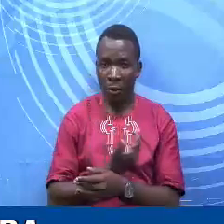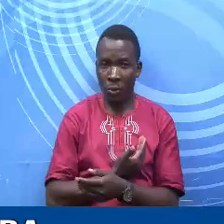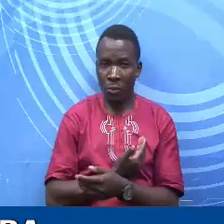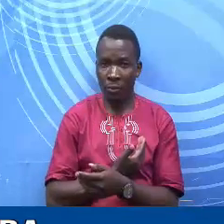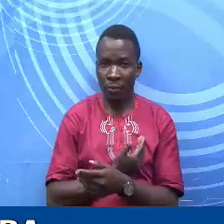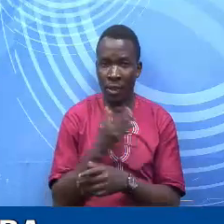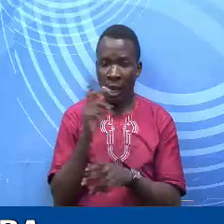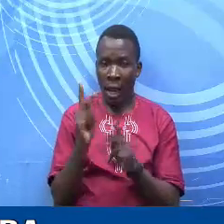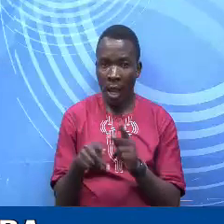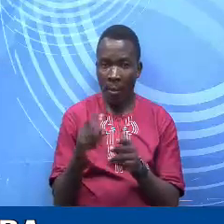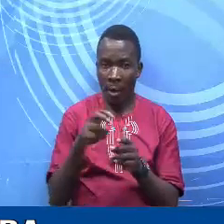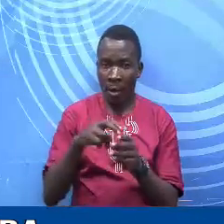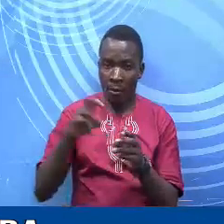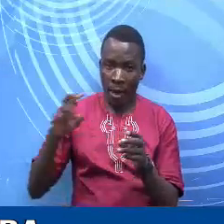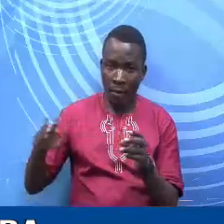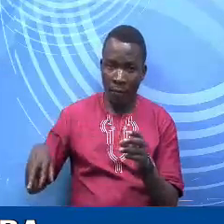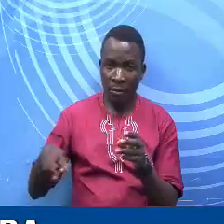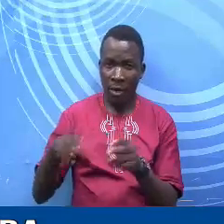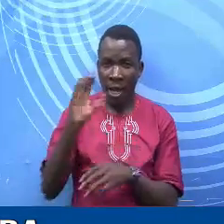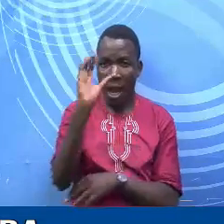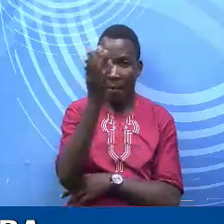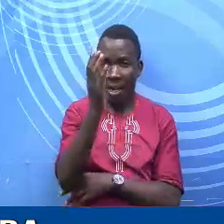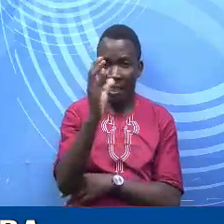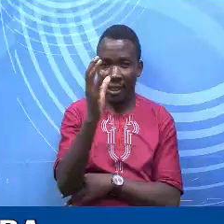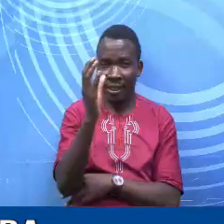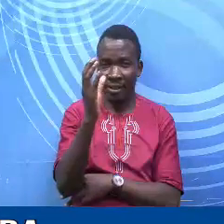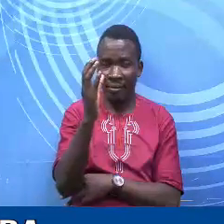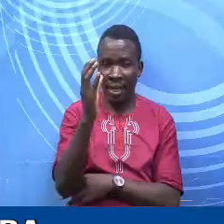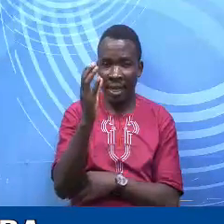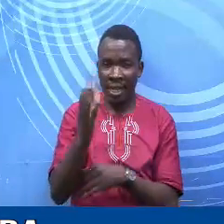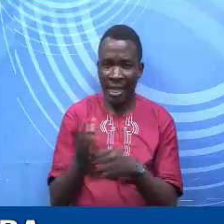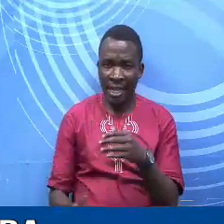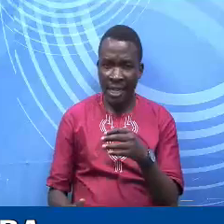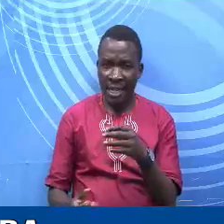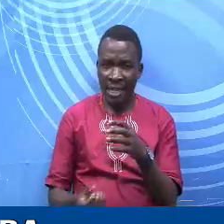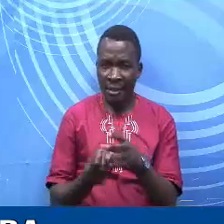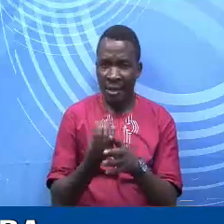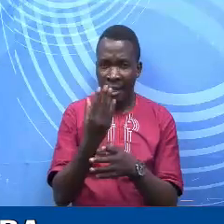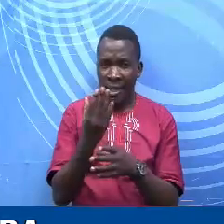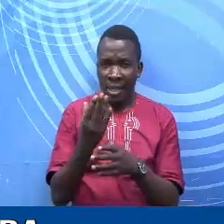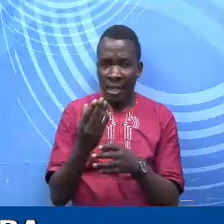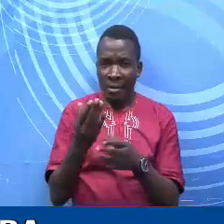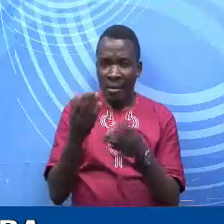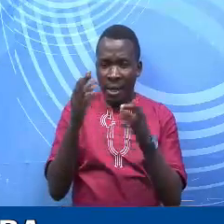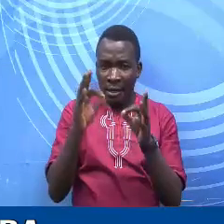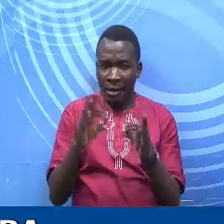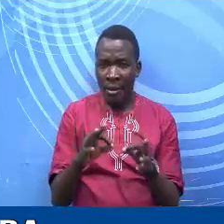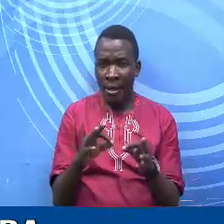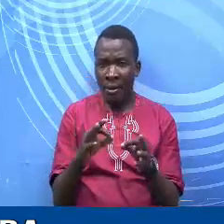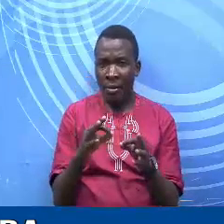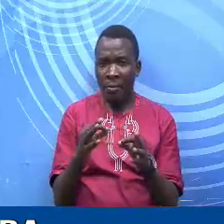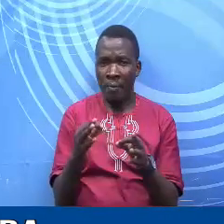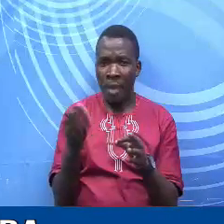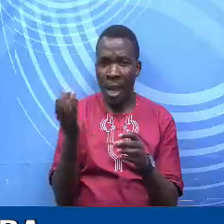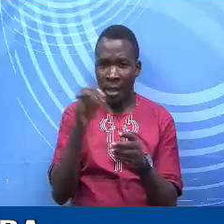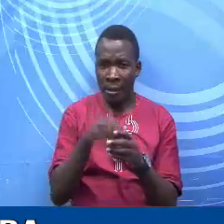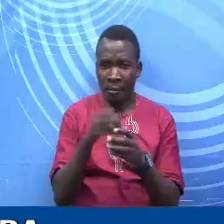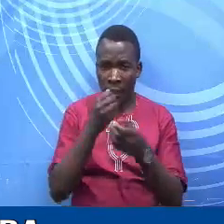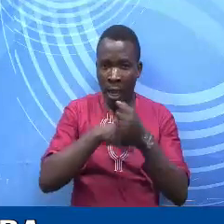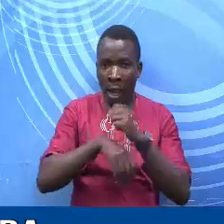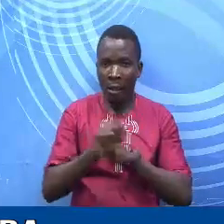kugira ngo abantu bave muri ya mashyamba agenda yitera cyangwa aterwa n'umuyaga biba ari ibintu byashyizwe mu